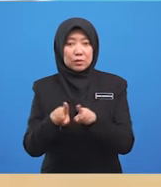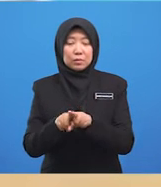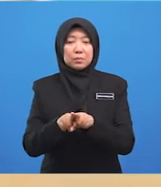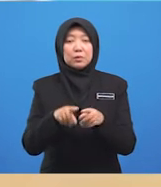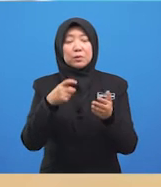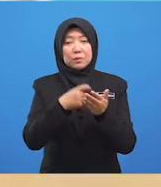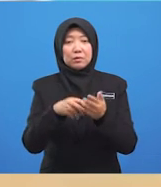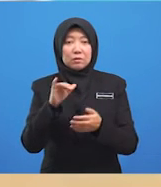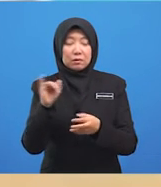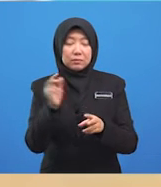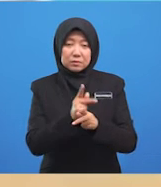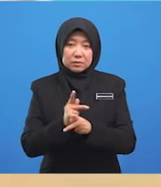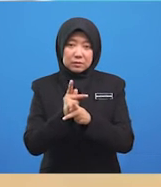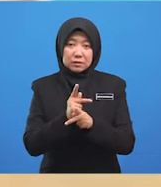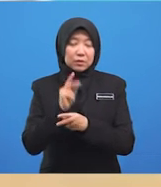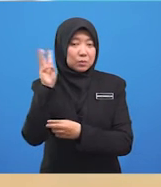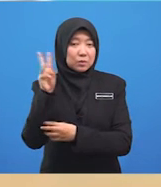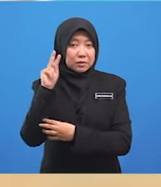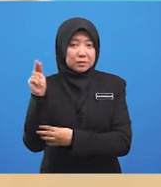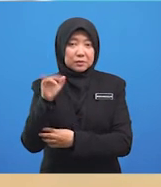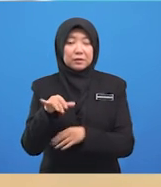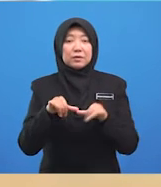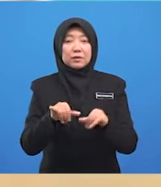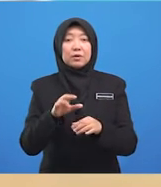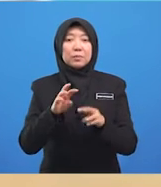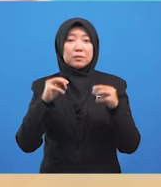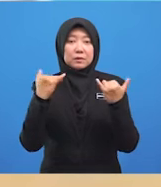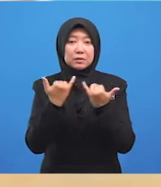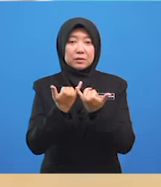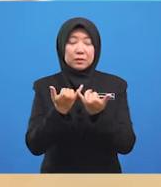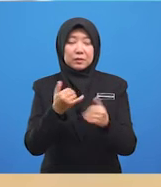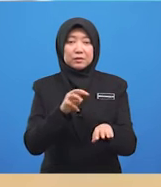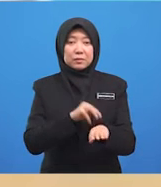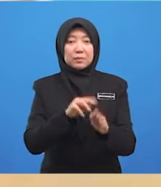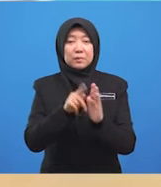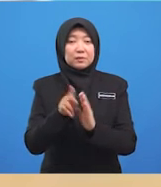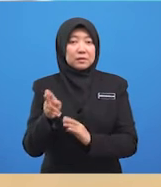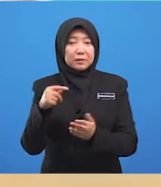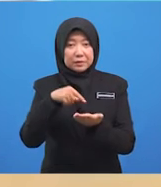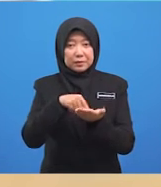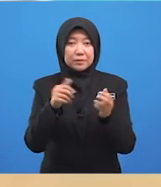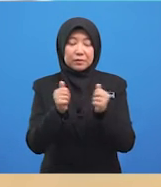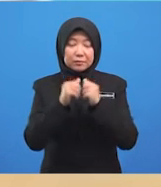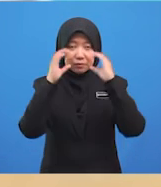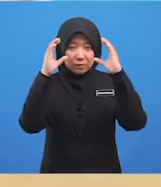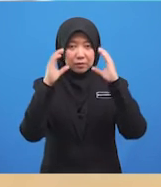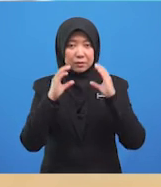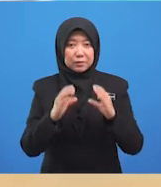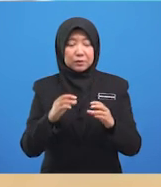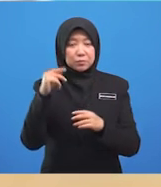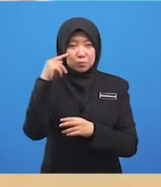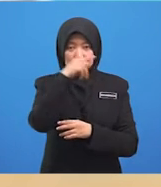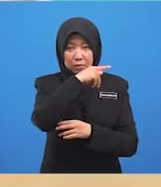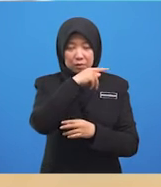menghargai setiap warisan yang ditinggalkan oleh masyarakat zaman prasejarah ini dengan cara